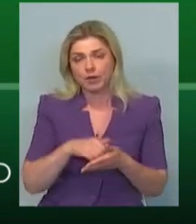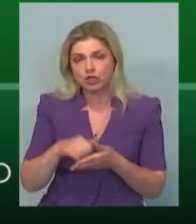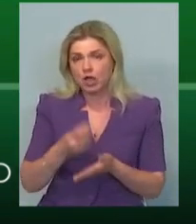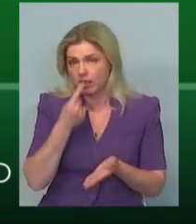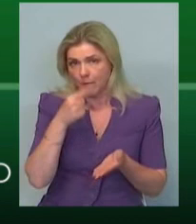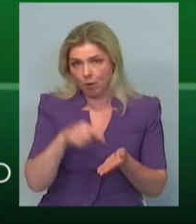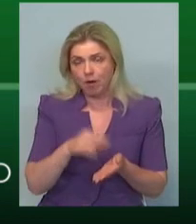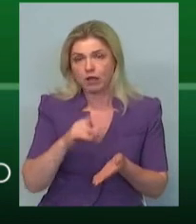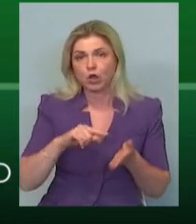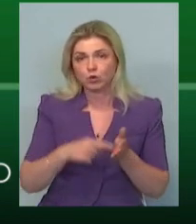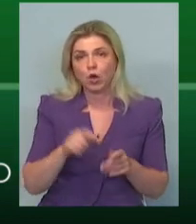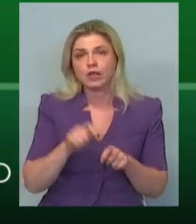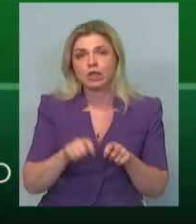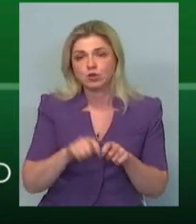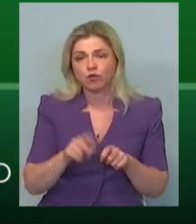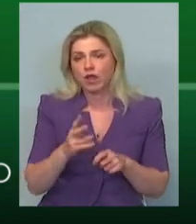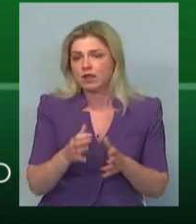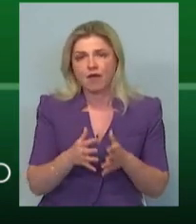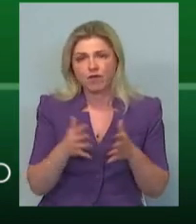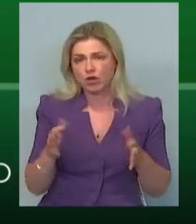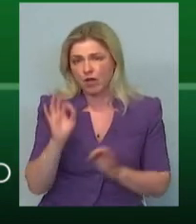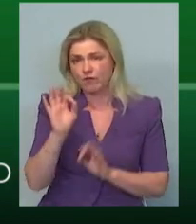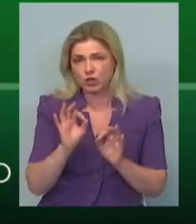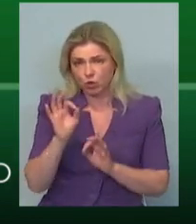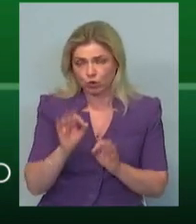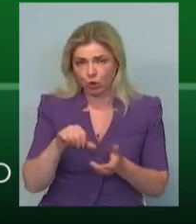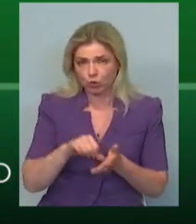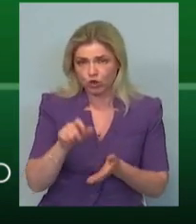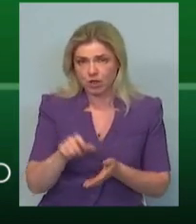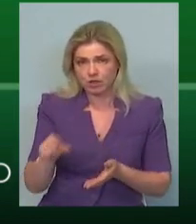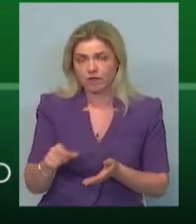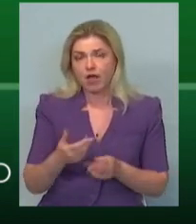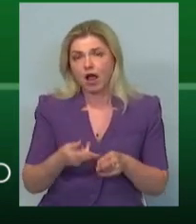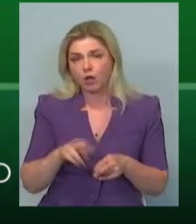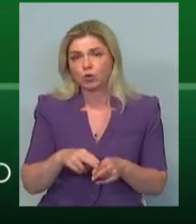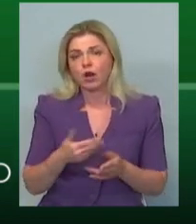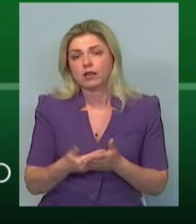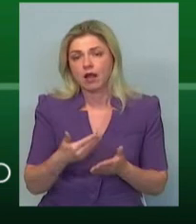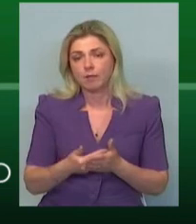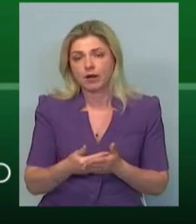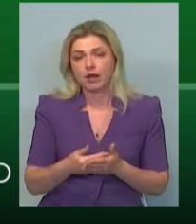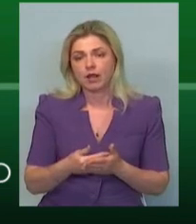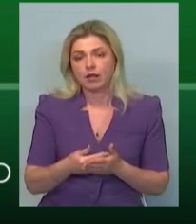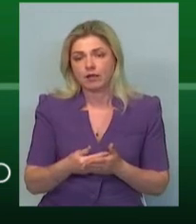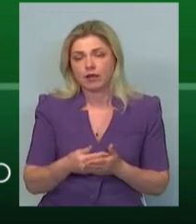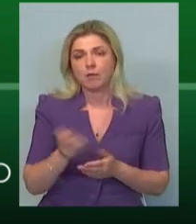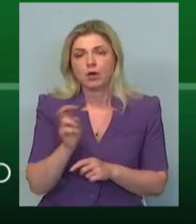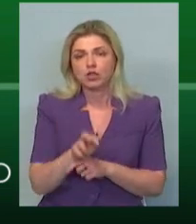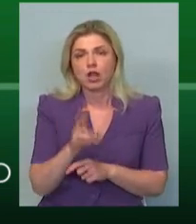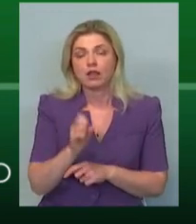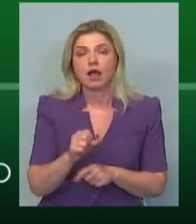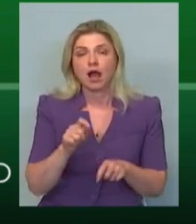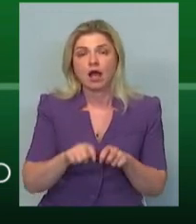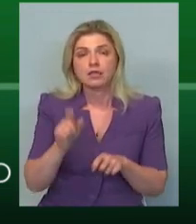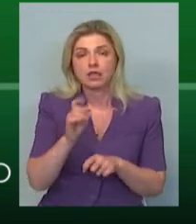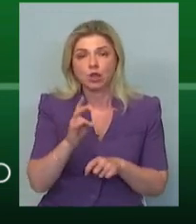тестування, невеликий, досить невеликий відсоток учасників, які, наприклад, з'явились на пункт тестування з підвищеною температурою. Ну,